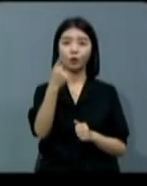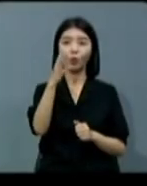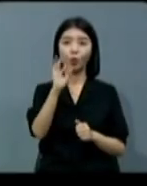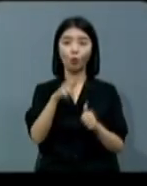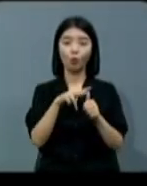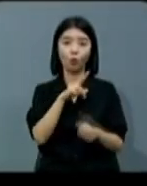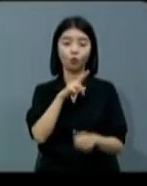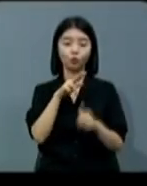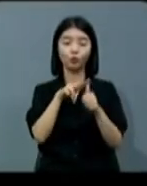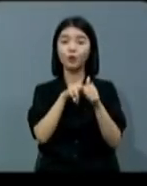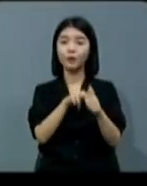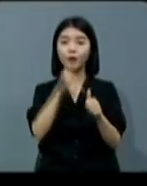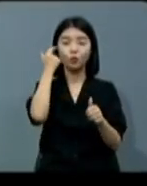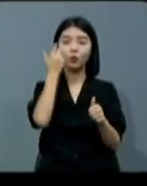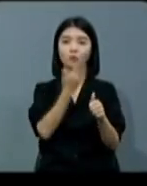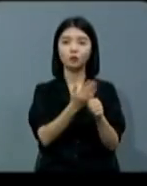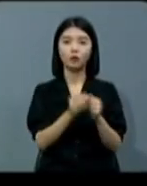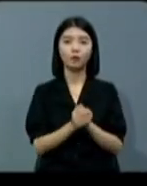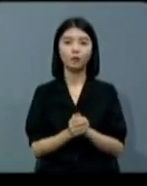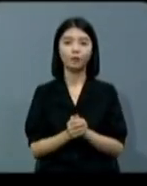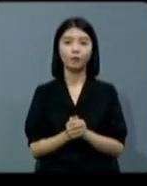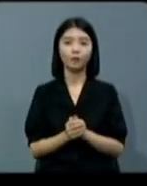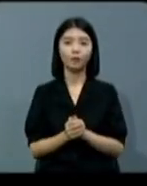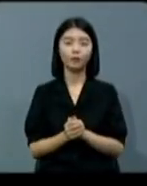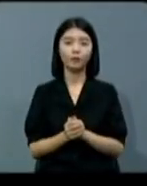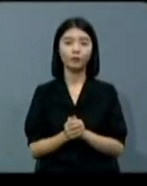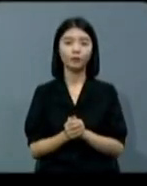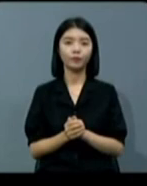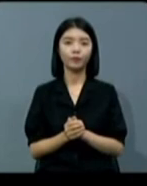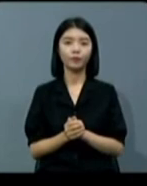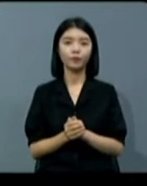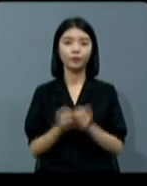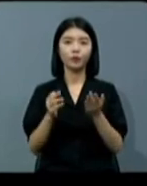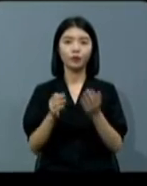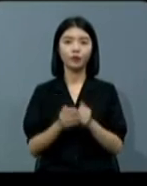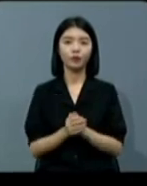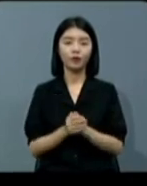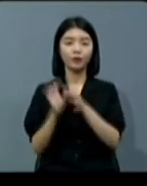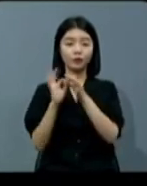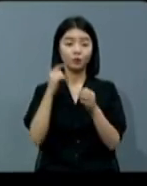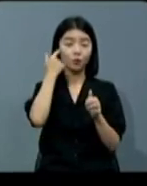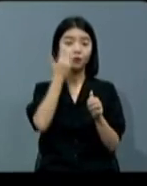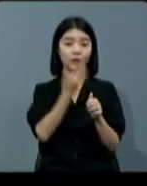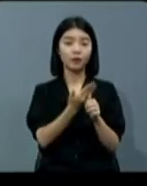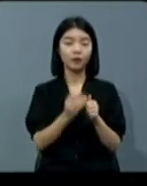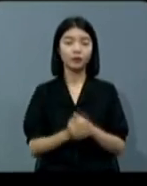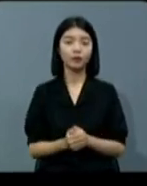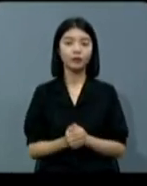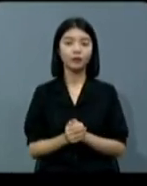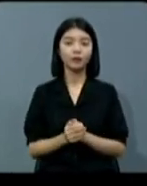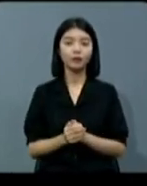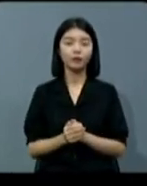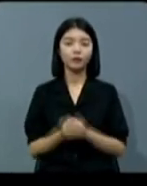후보님께 네. 물어보겠습니다. 원희룡 후보한테 묻는 게 나을 텐데 제주도 왔는데 계속 물어보시니까 예. 그